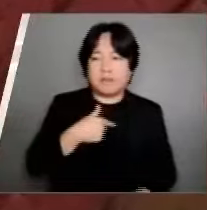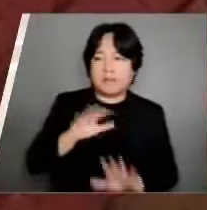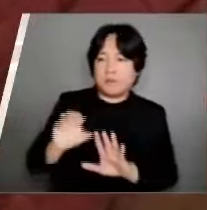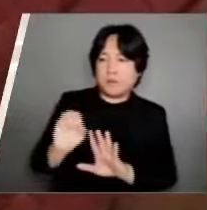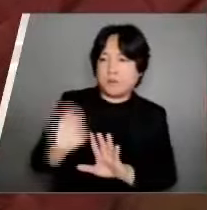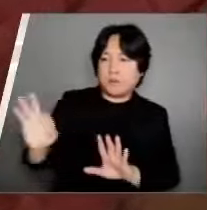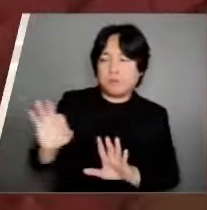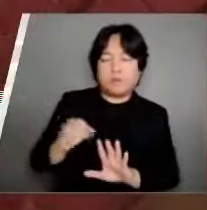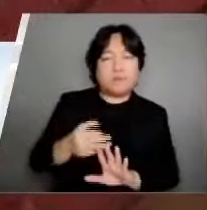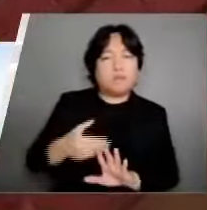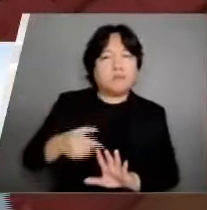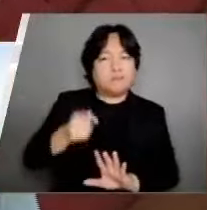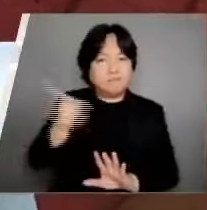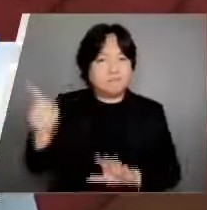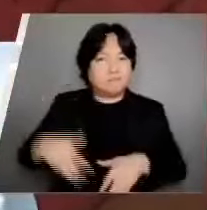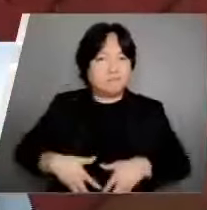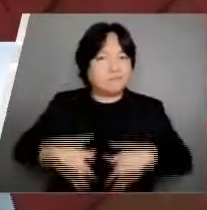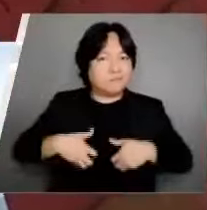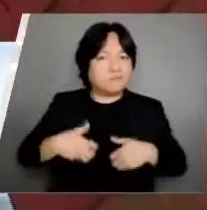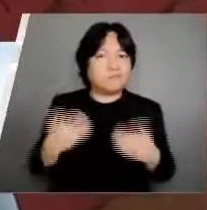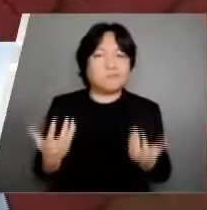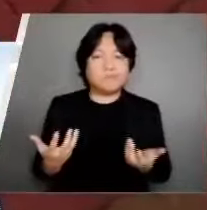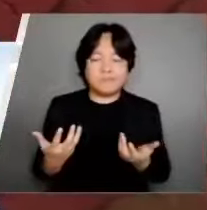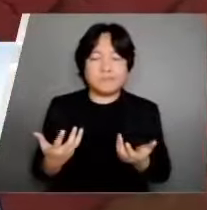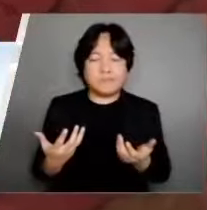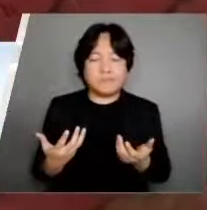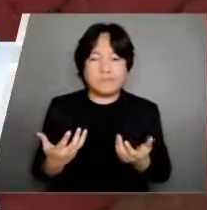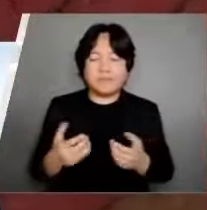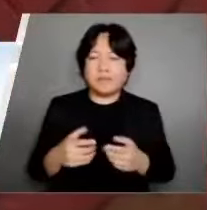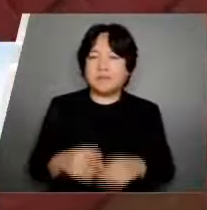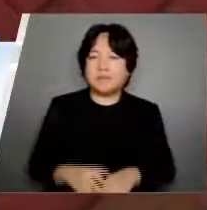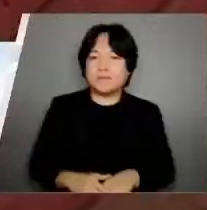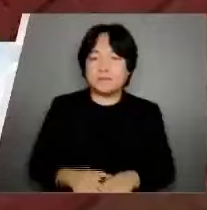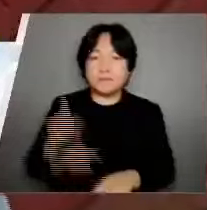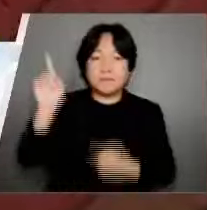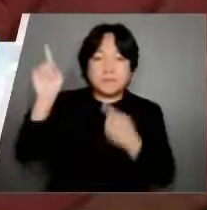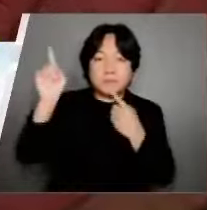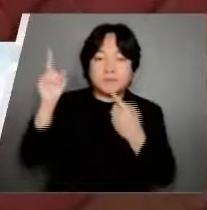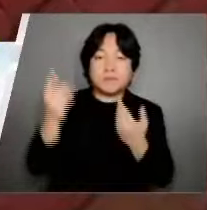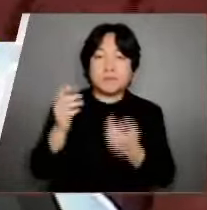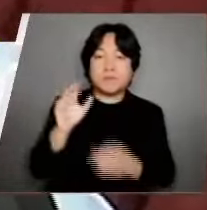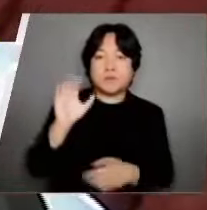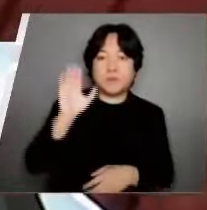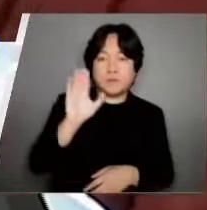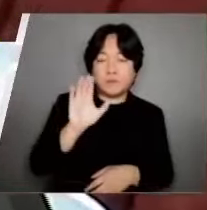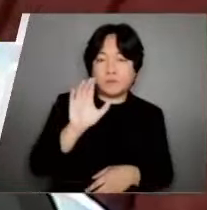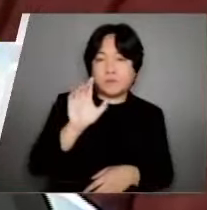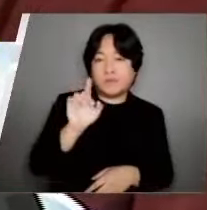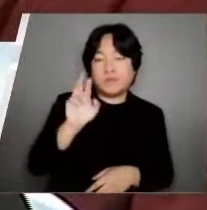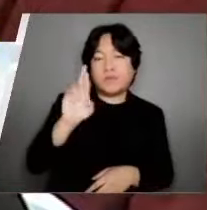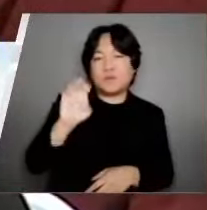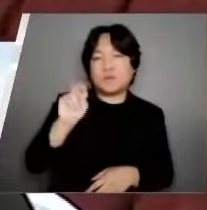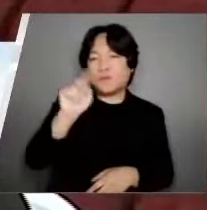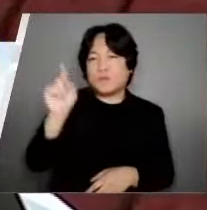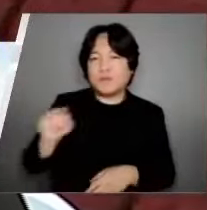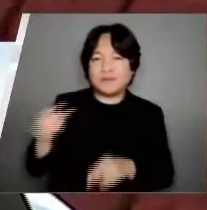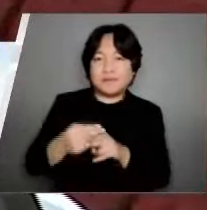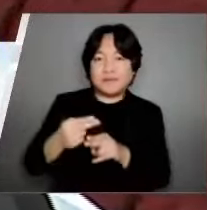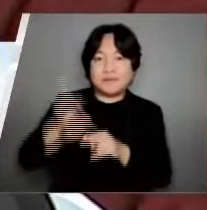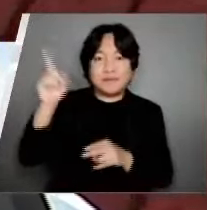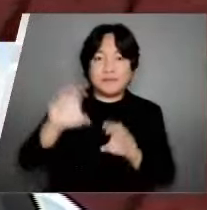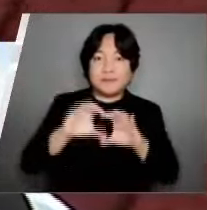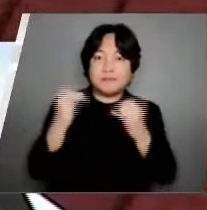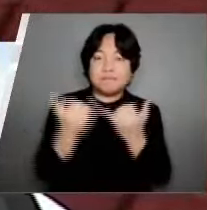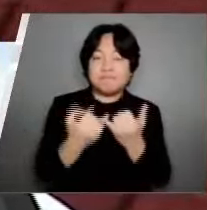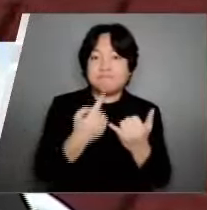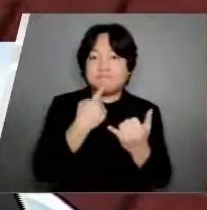sa empleyadong si Renz, sa polisiya ng kanilang kumpanya na no calls and emails after work, na e-enjoy niya ang work-life